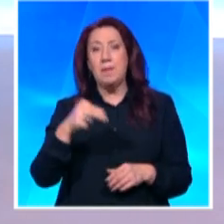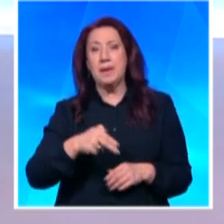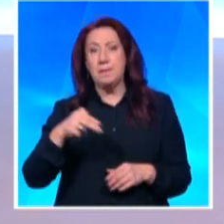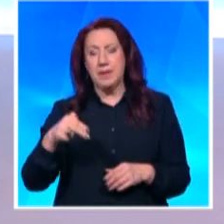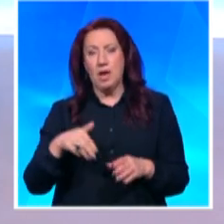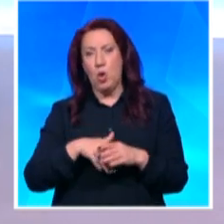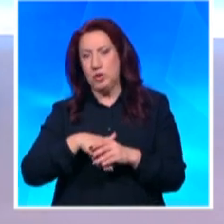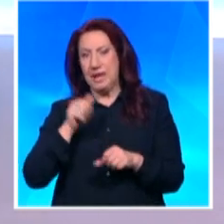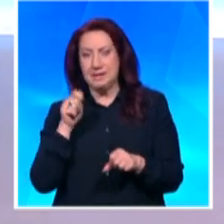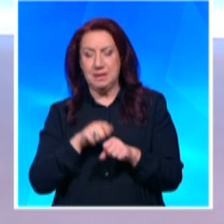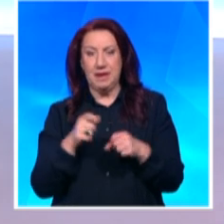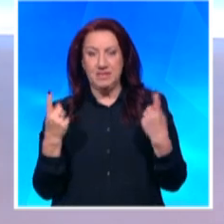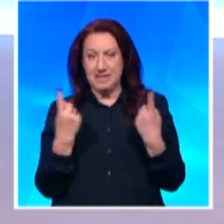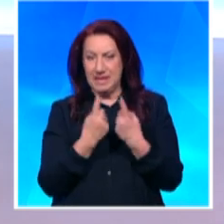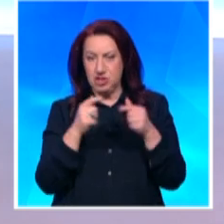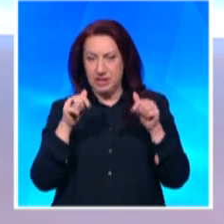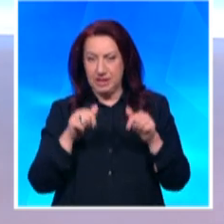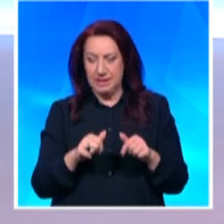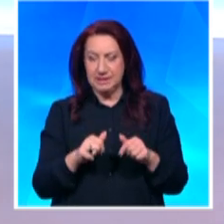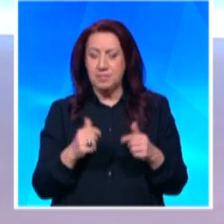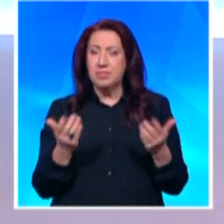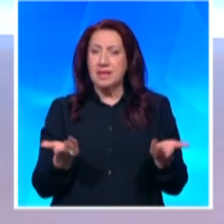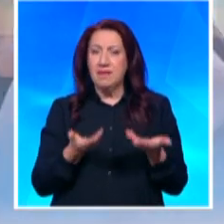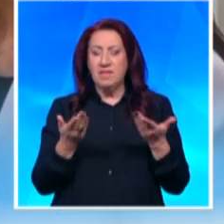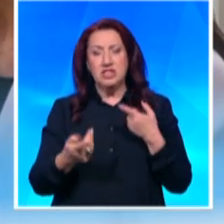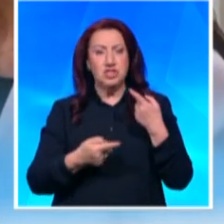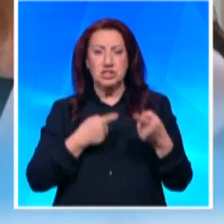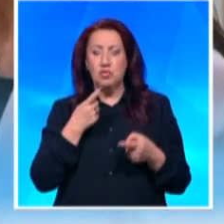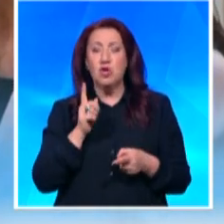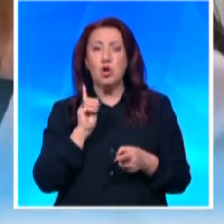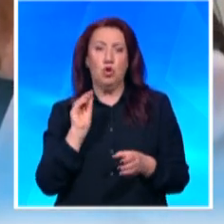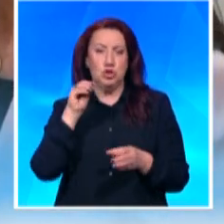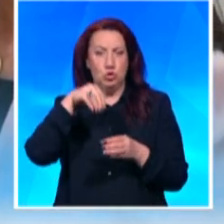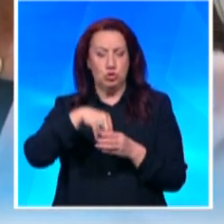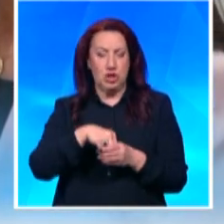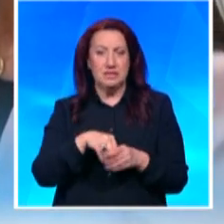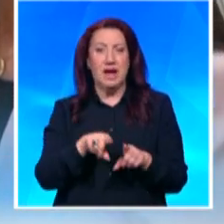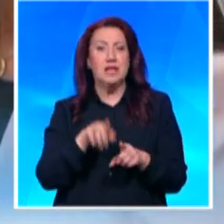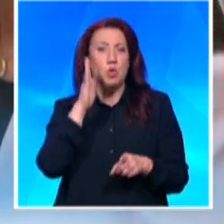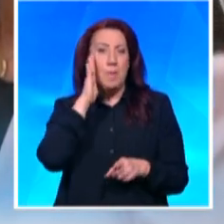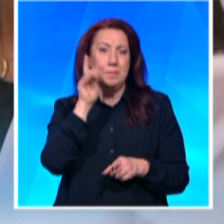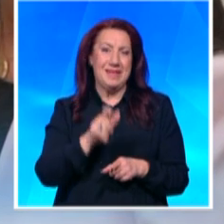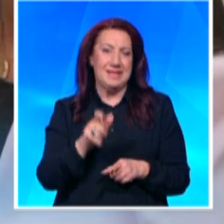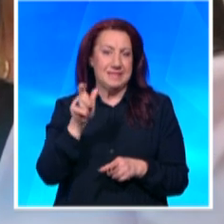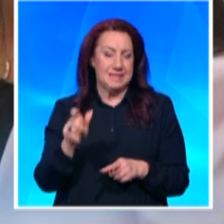днес. Междувременно вече се спрягат и евентуални имена в проекто кабинета Габриел.